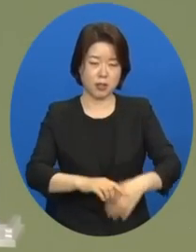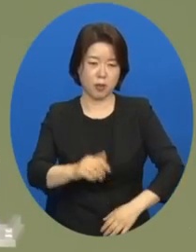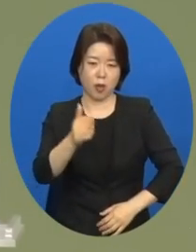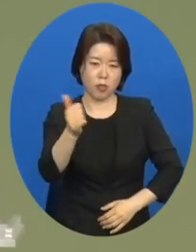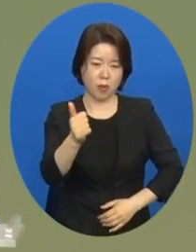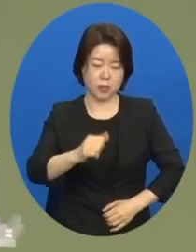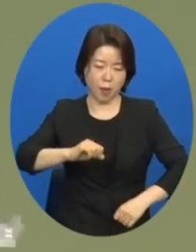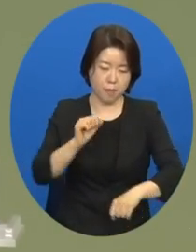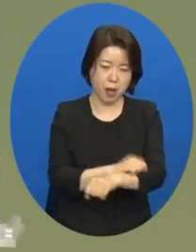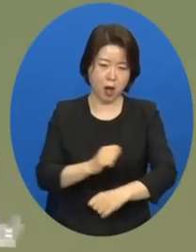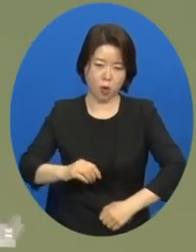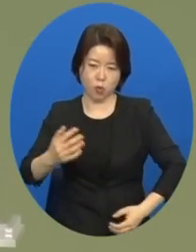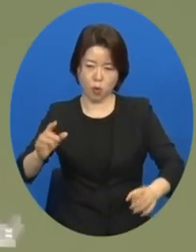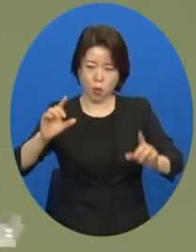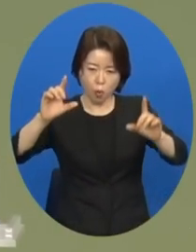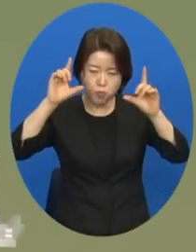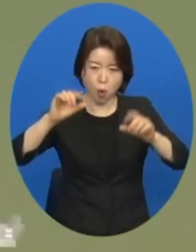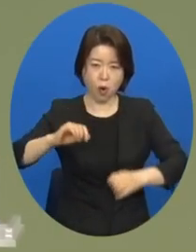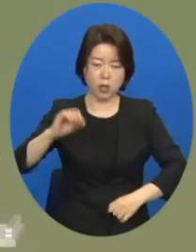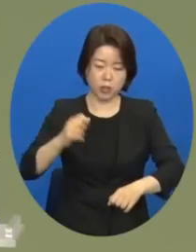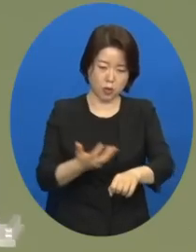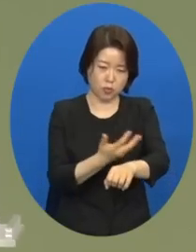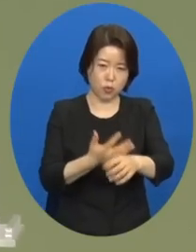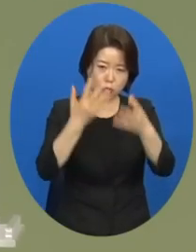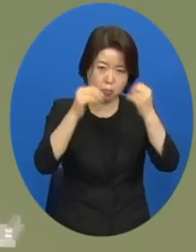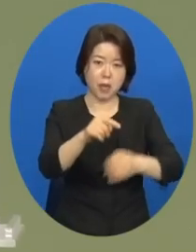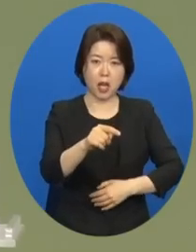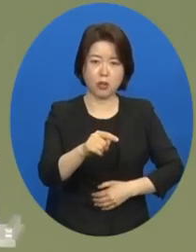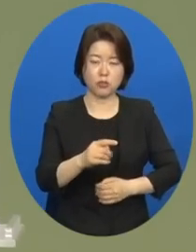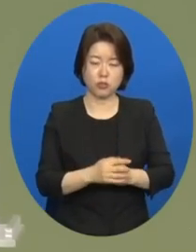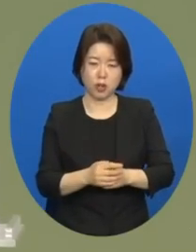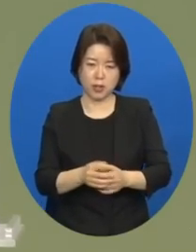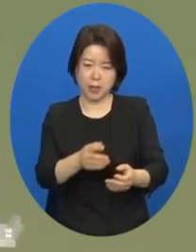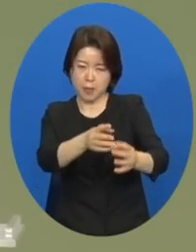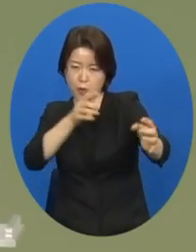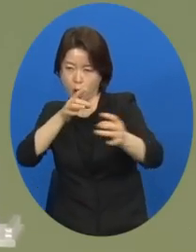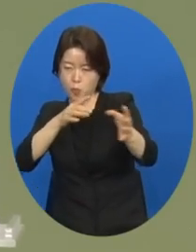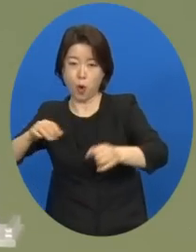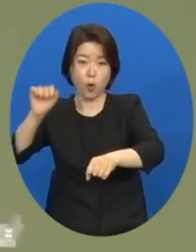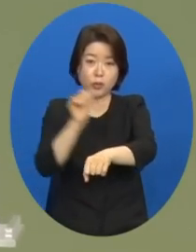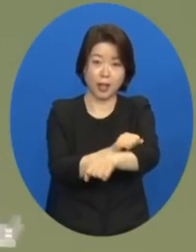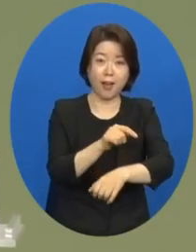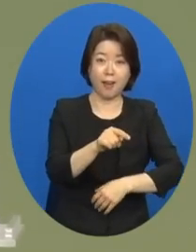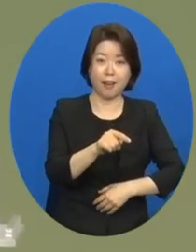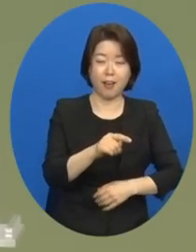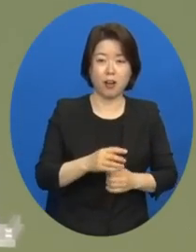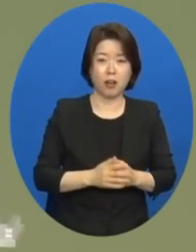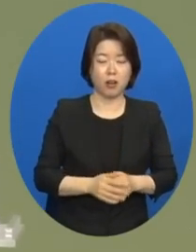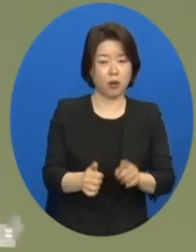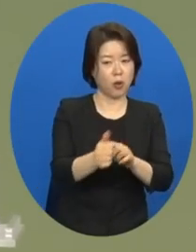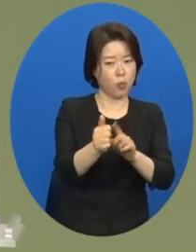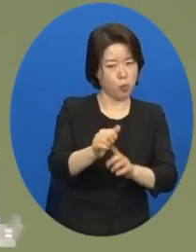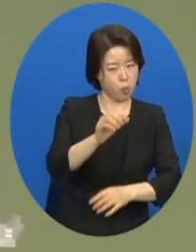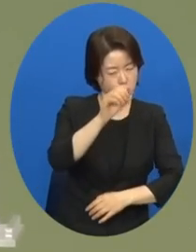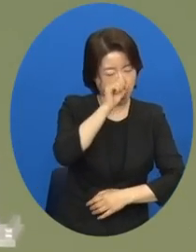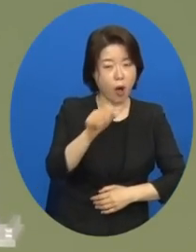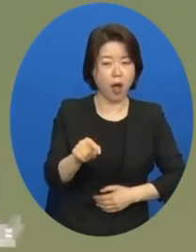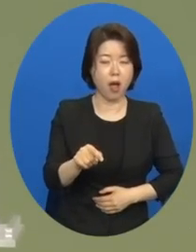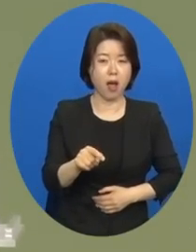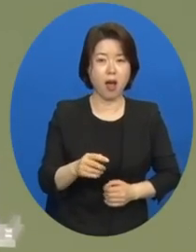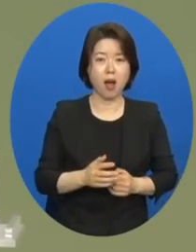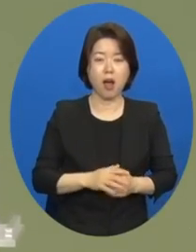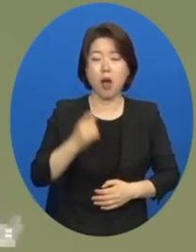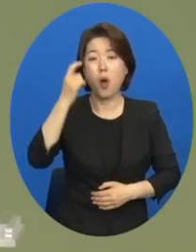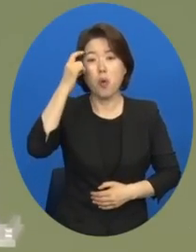잘나고 건강하고 털도 많고 사냥도 잘하고 너무 좋아서 얼마나